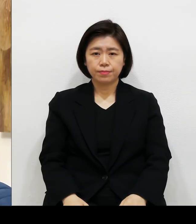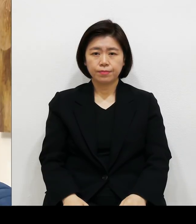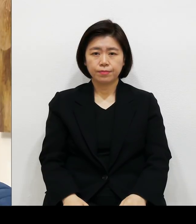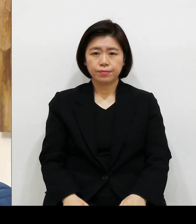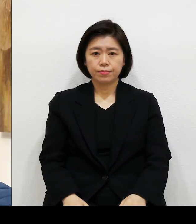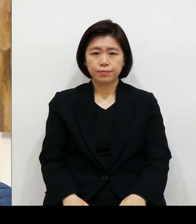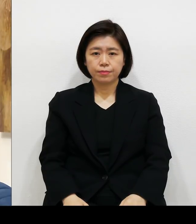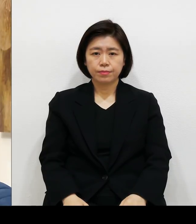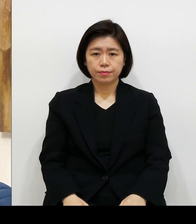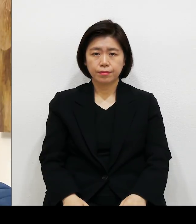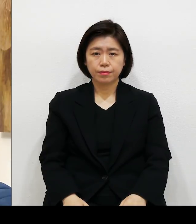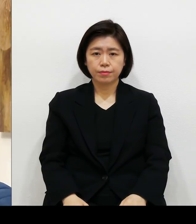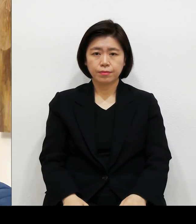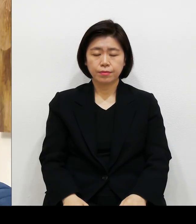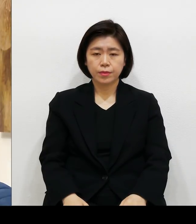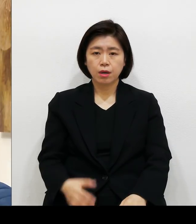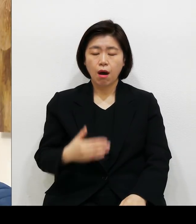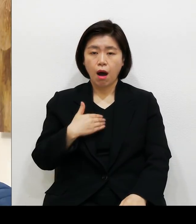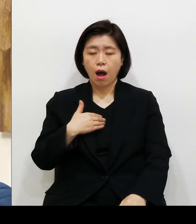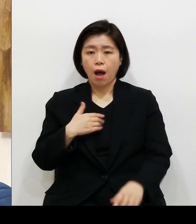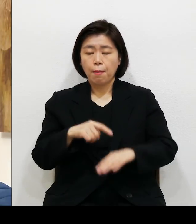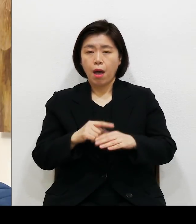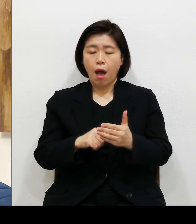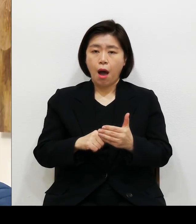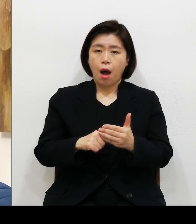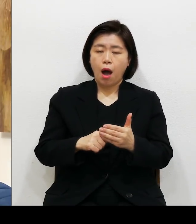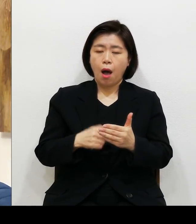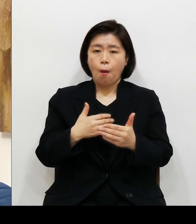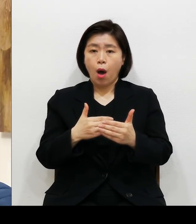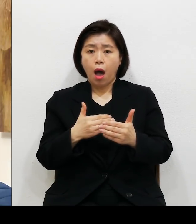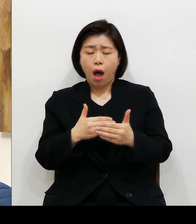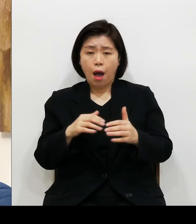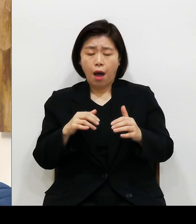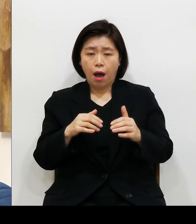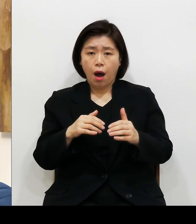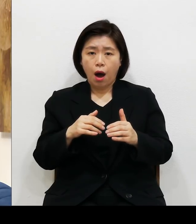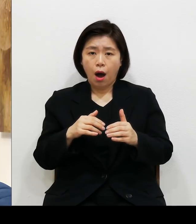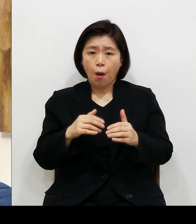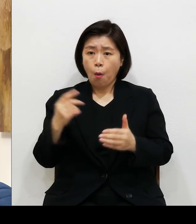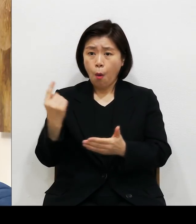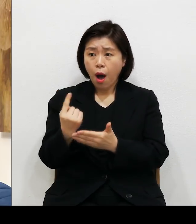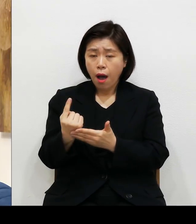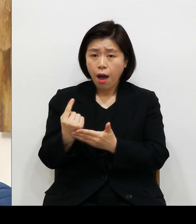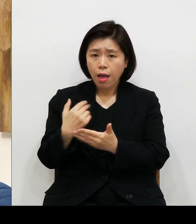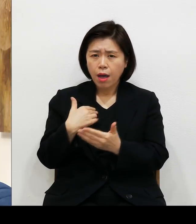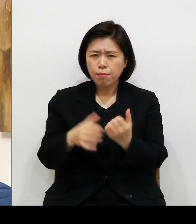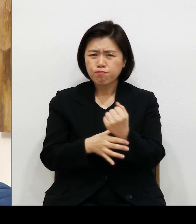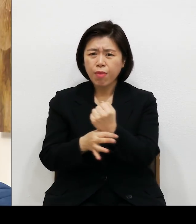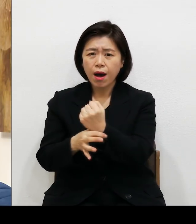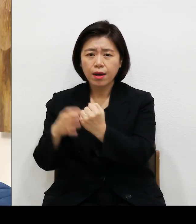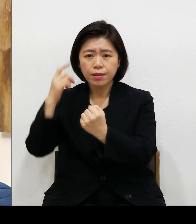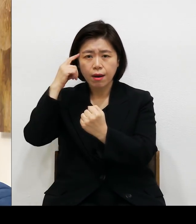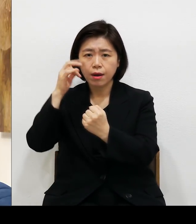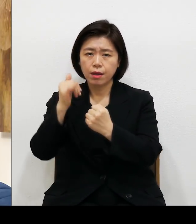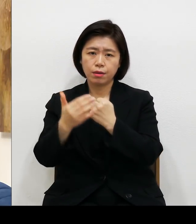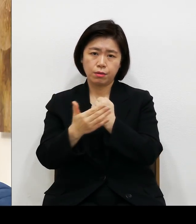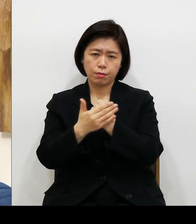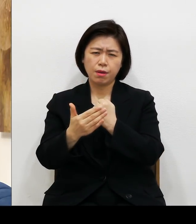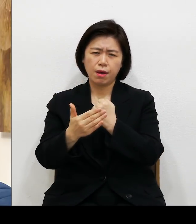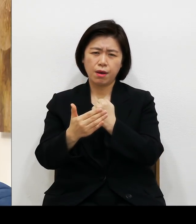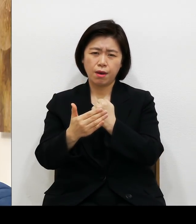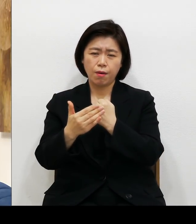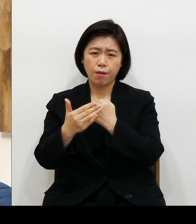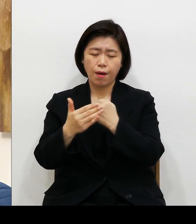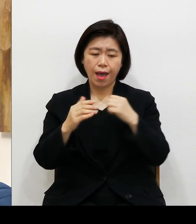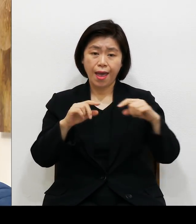바로 유모차를 돌려서 이제 막 떠나기 시작했어요. 그 자리에 서 있는지 막 10분밖에 안 됐는데 네. 돈이고 뭐고